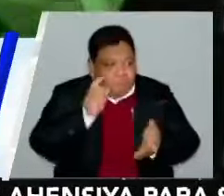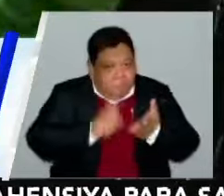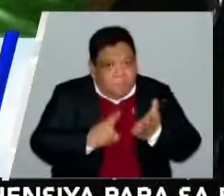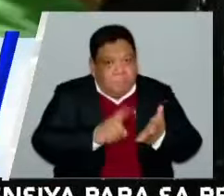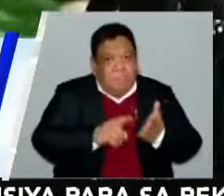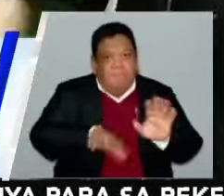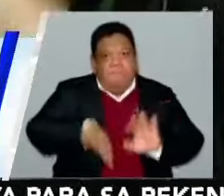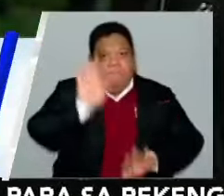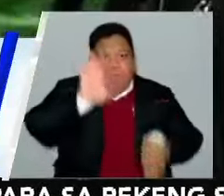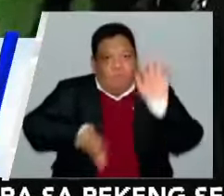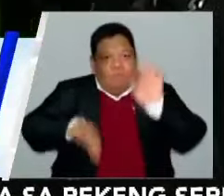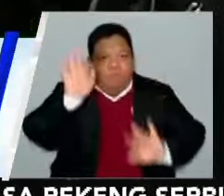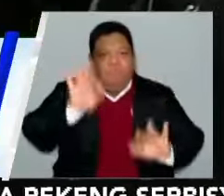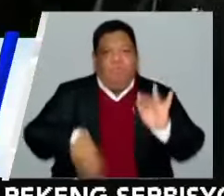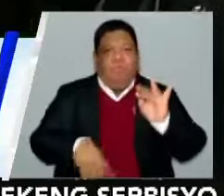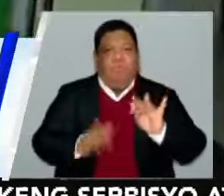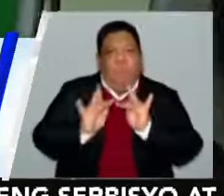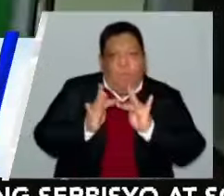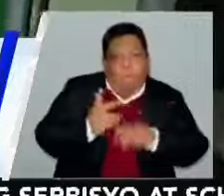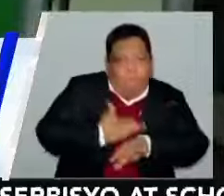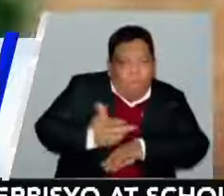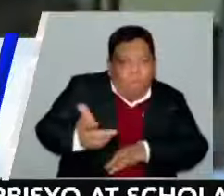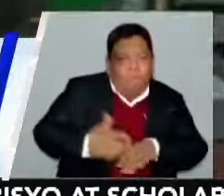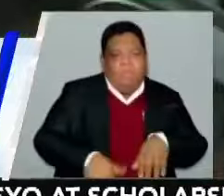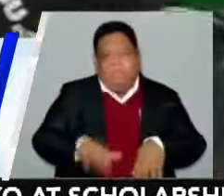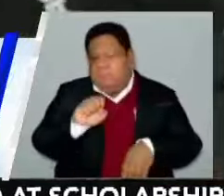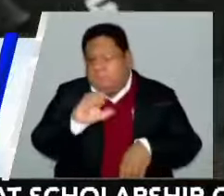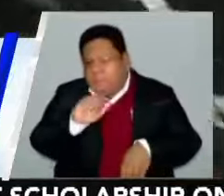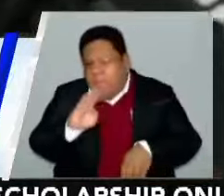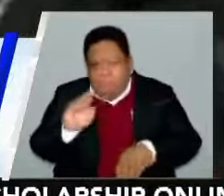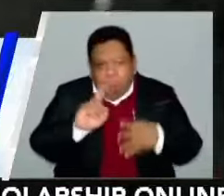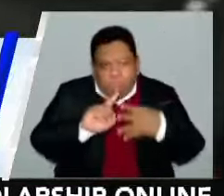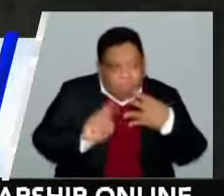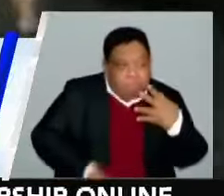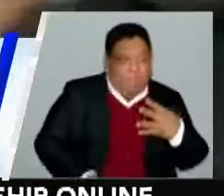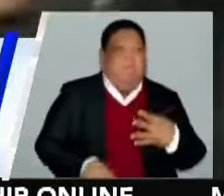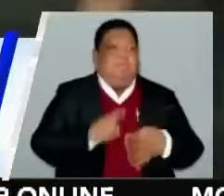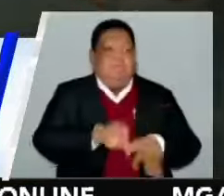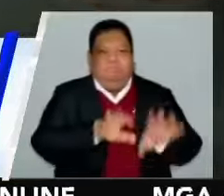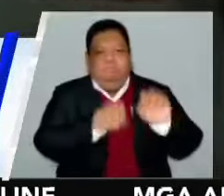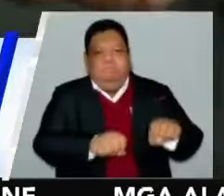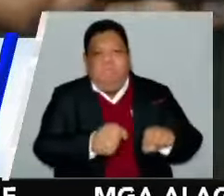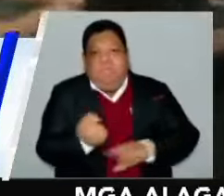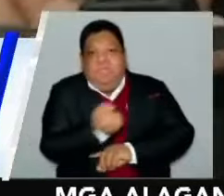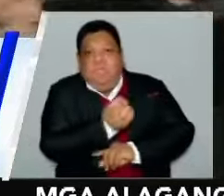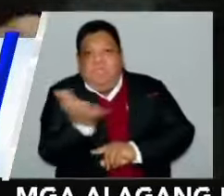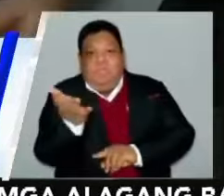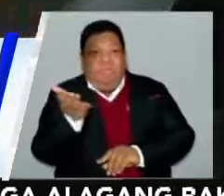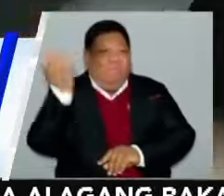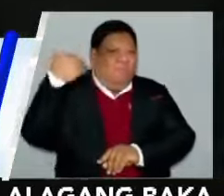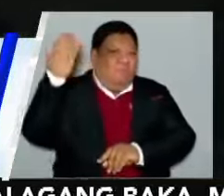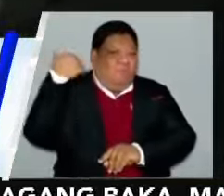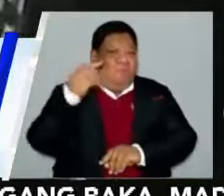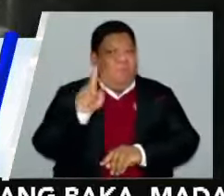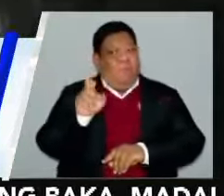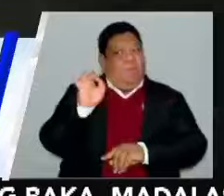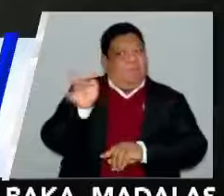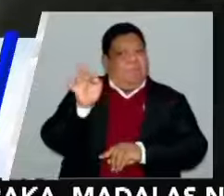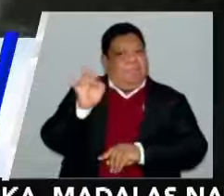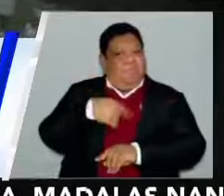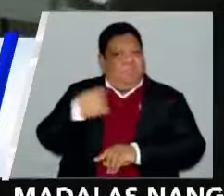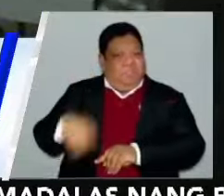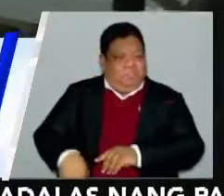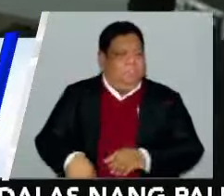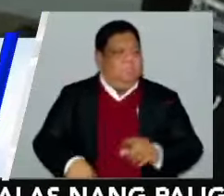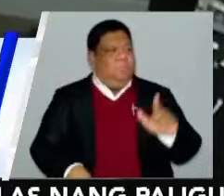at cryptocurrency scam na isinasagawa rito. 180 Chinese na ang unang napadeport, sumunod ang 21 na Vietnamese, 5 Malaysians sa